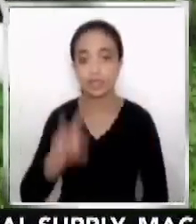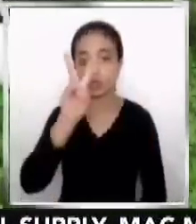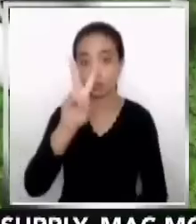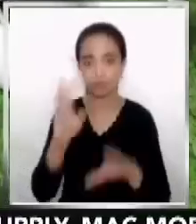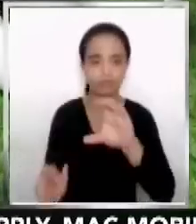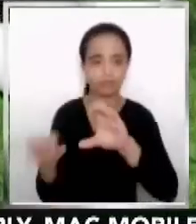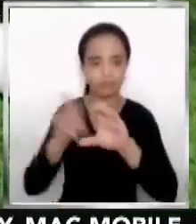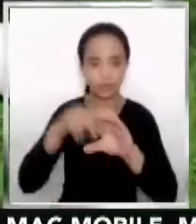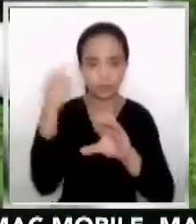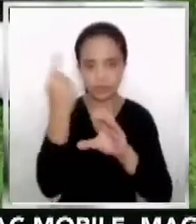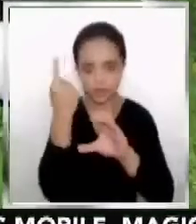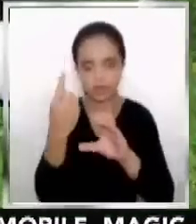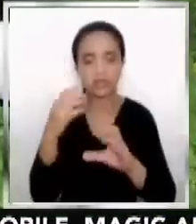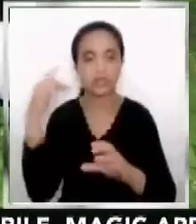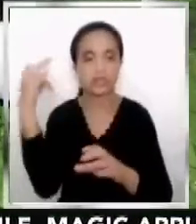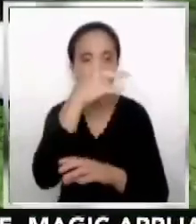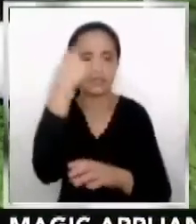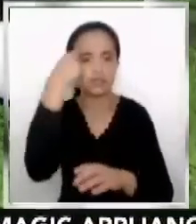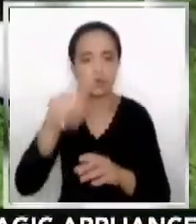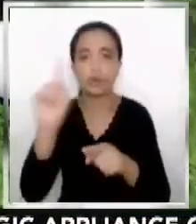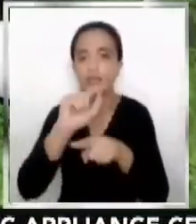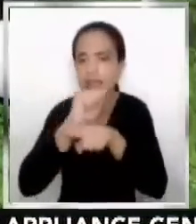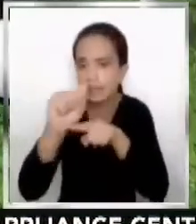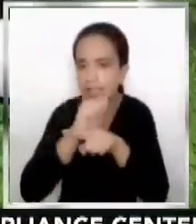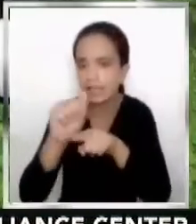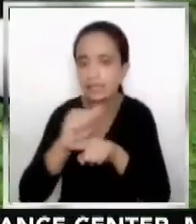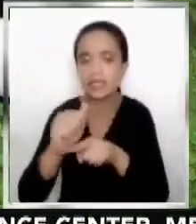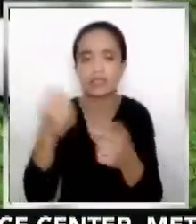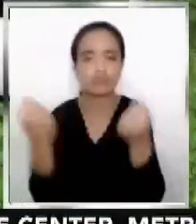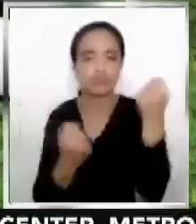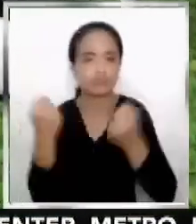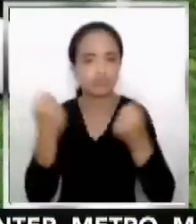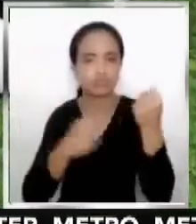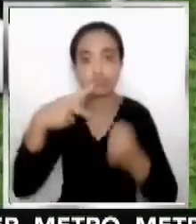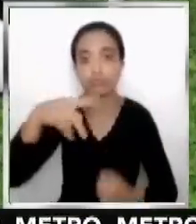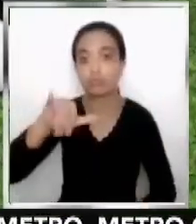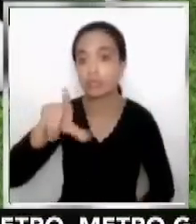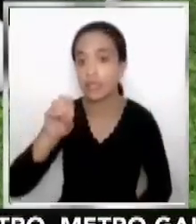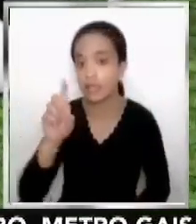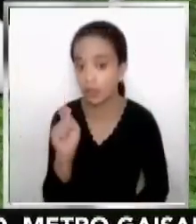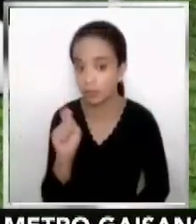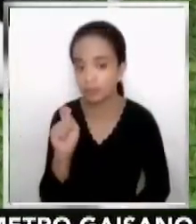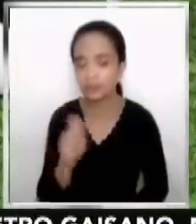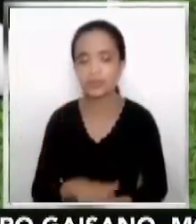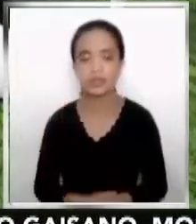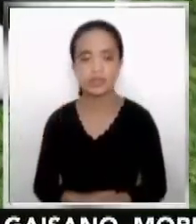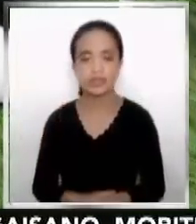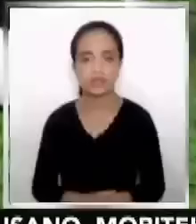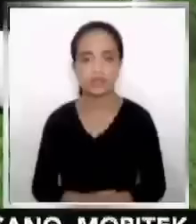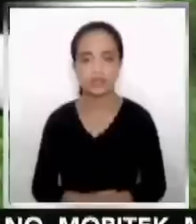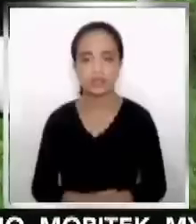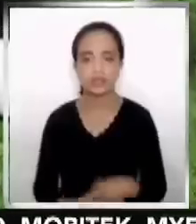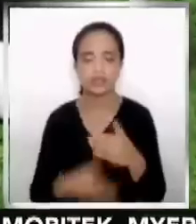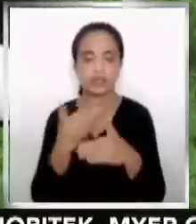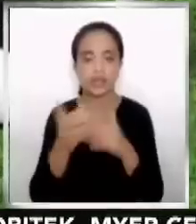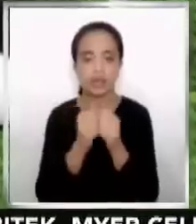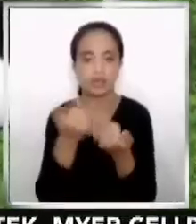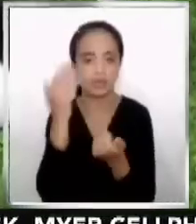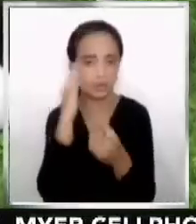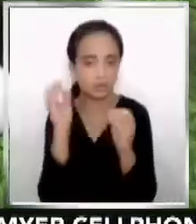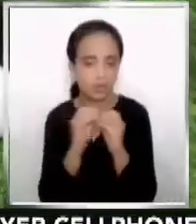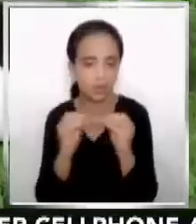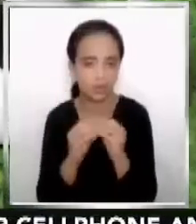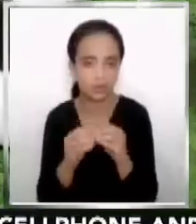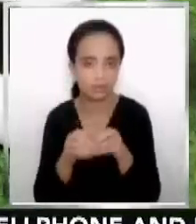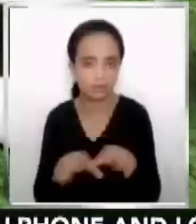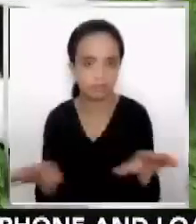nilaan para sa pagsasali ng mga piloto pinapagana ng high performance battery system samantala para malaman ang trivia sa likod ng viral na balita